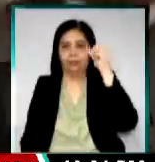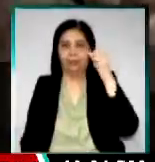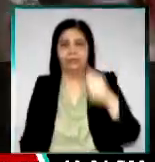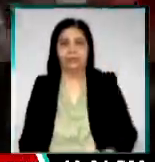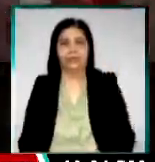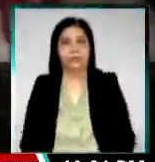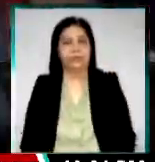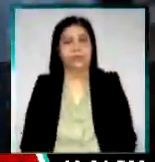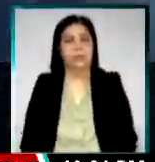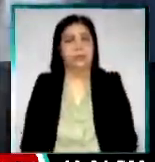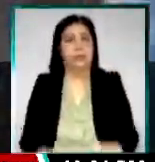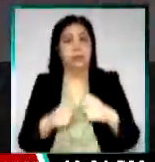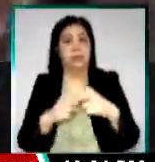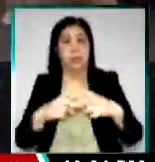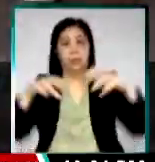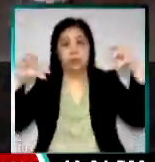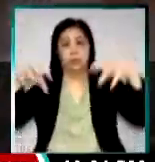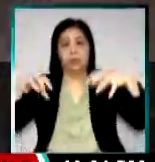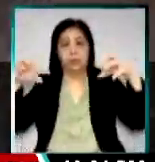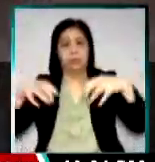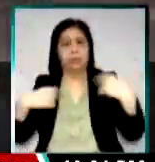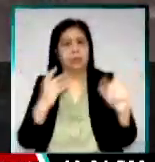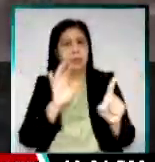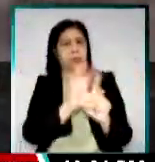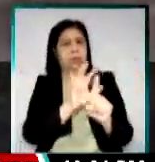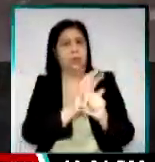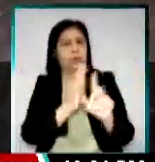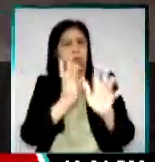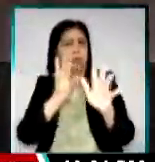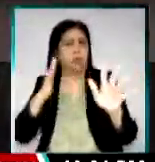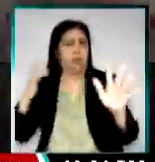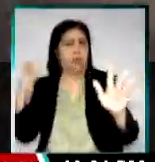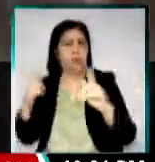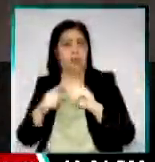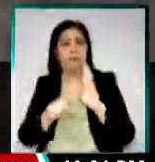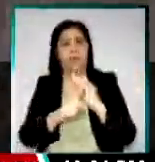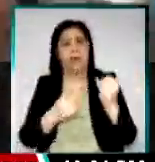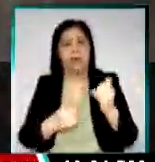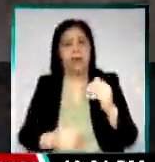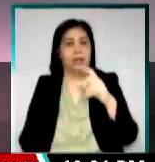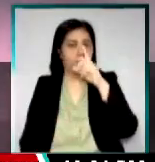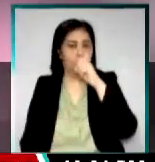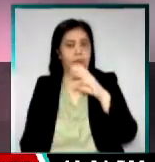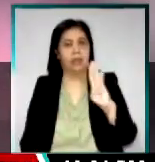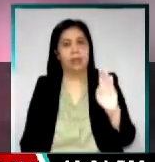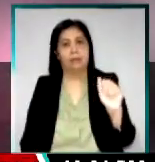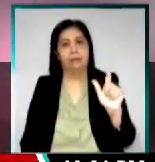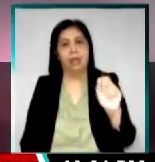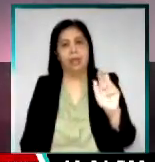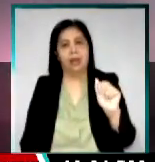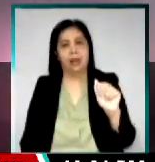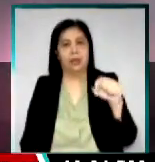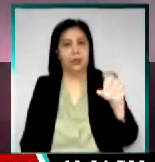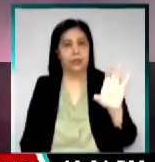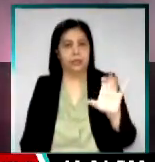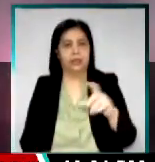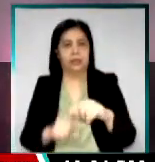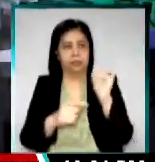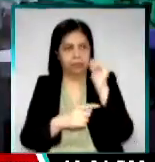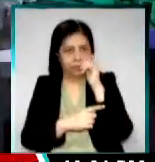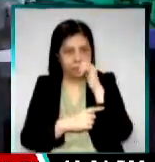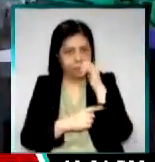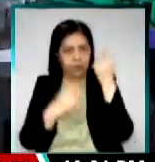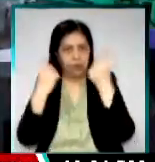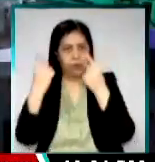Kahit umuulan pang blockbuster ang pila ng mga residente ng Barangay Matandang Balara sa Quezon City, kuhaya ng isang concerned citizen sa pila